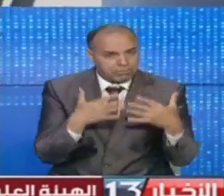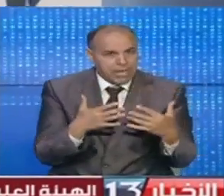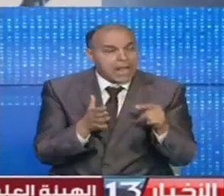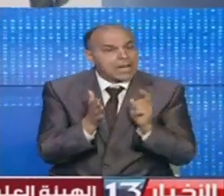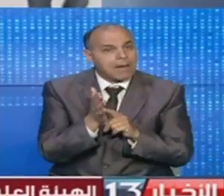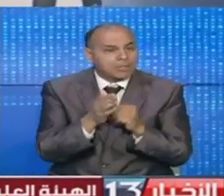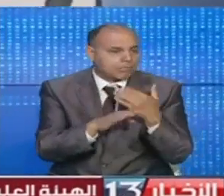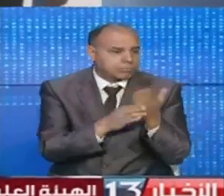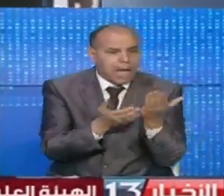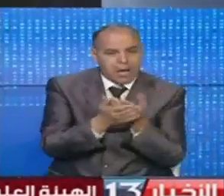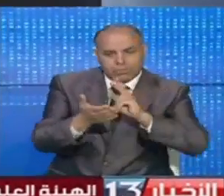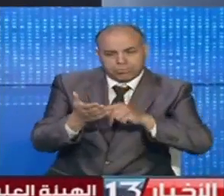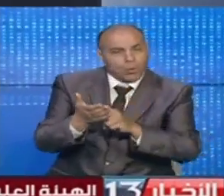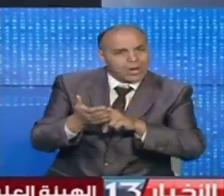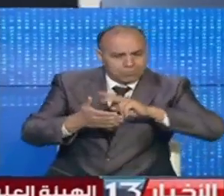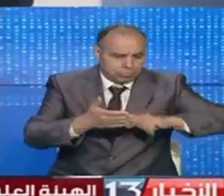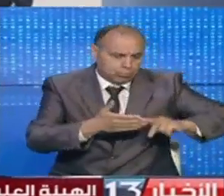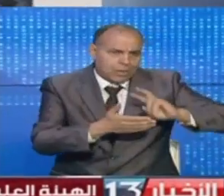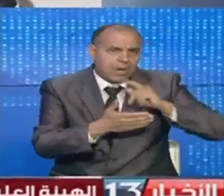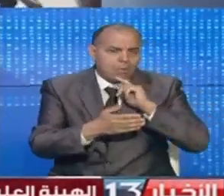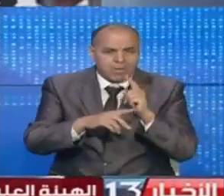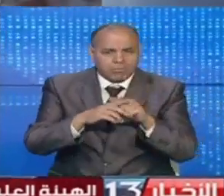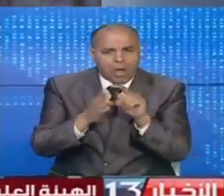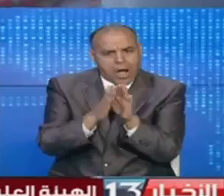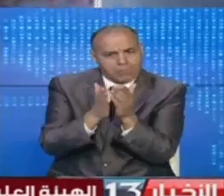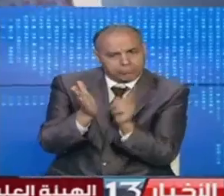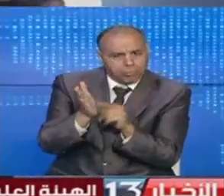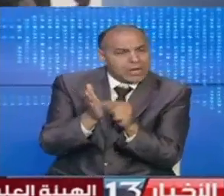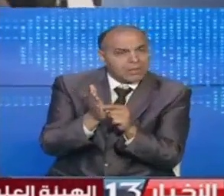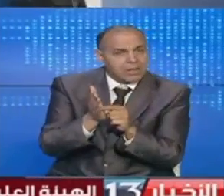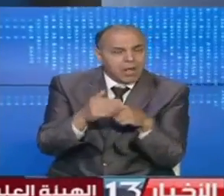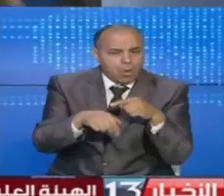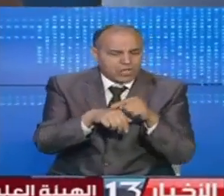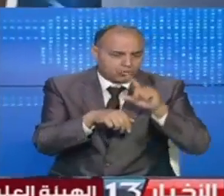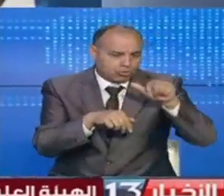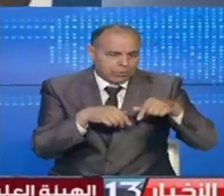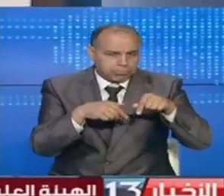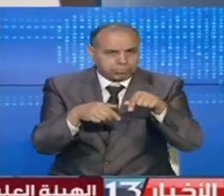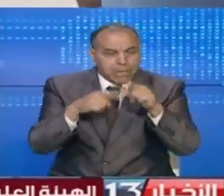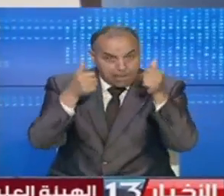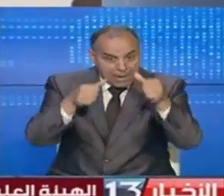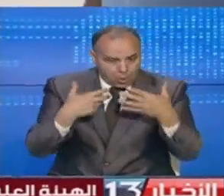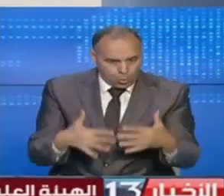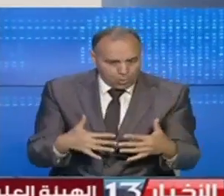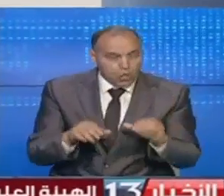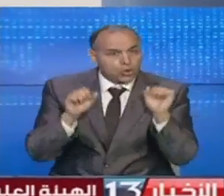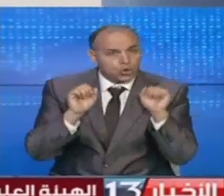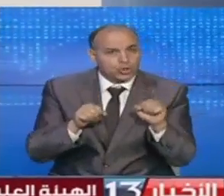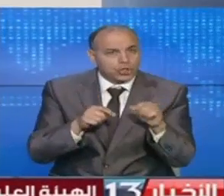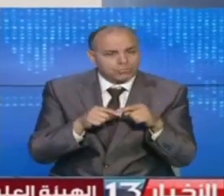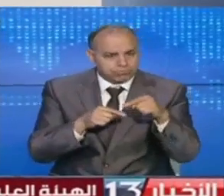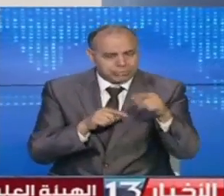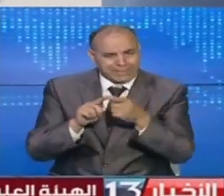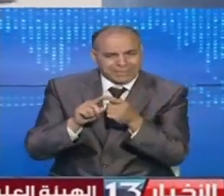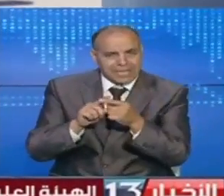ضرورة استكمال إجراءات إمضاء اتفاقيات الإجازة وكراس الشروط في أجل شهر من تاريخ هذا البلاغ، مع إمكانية التمديد